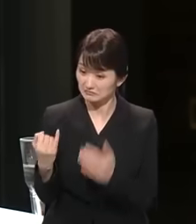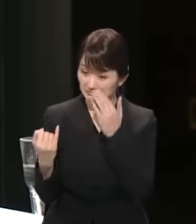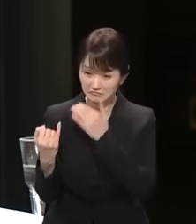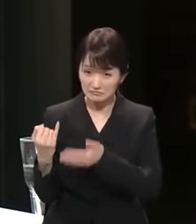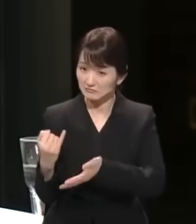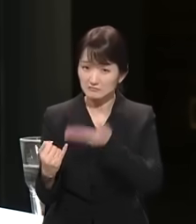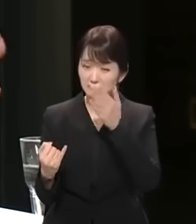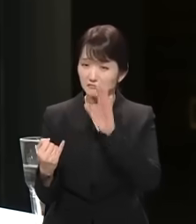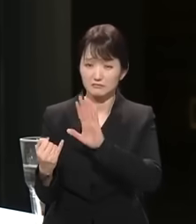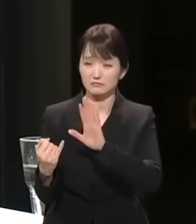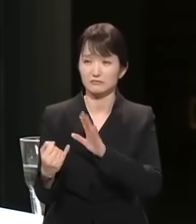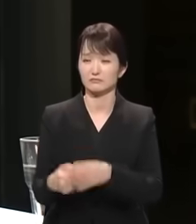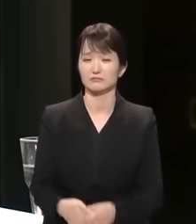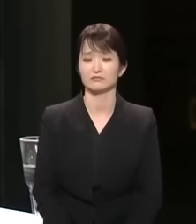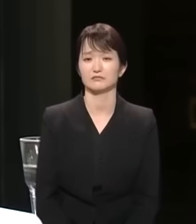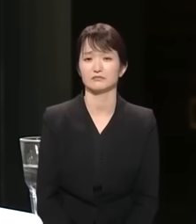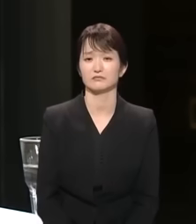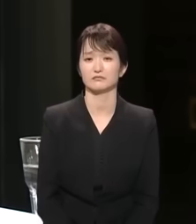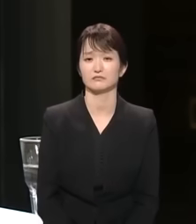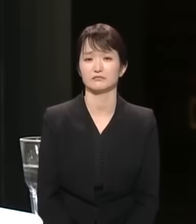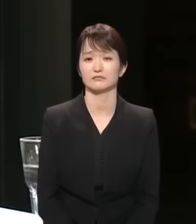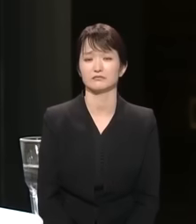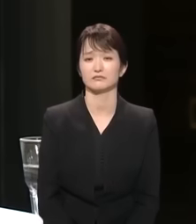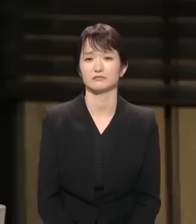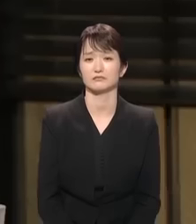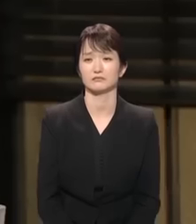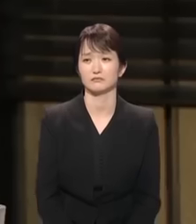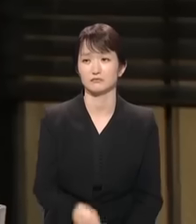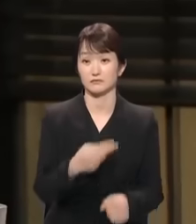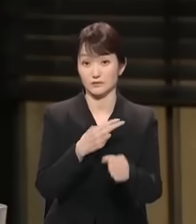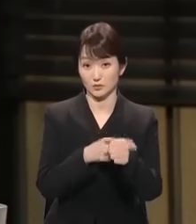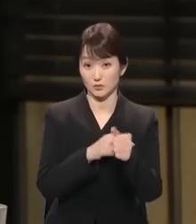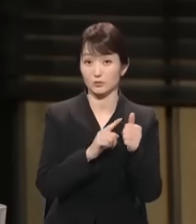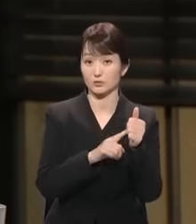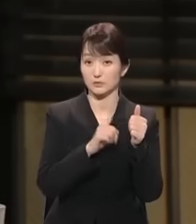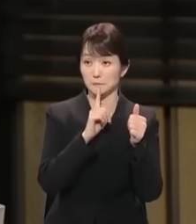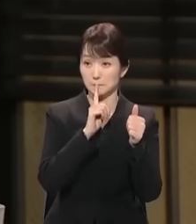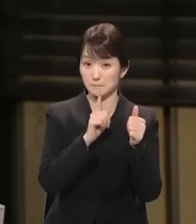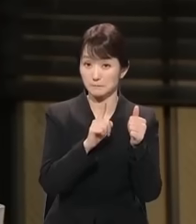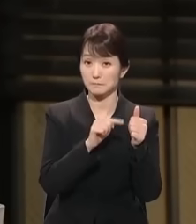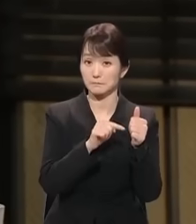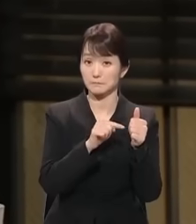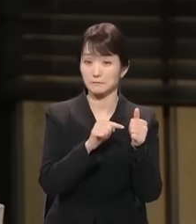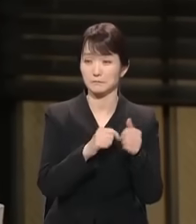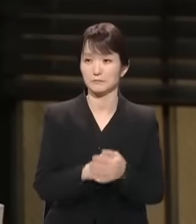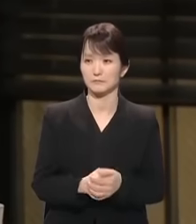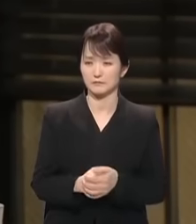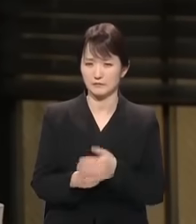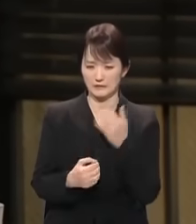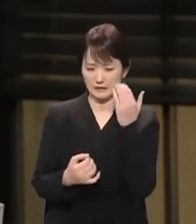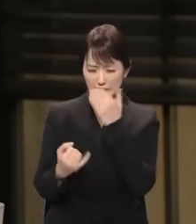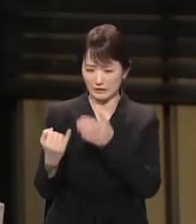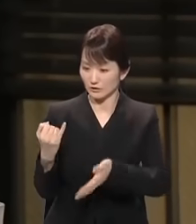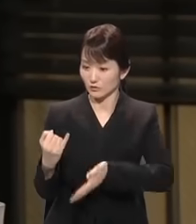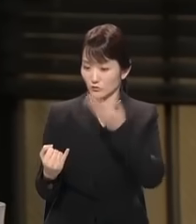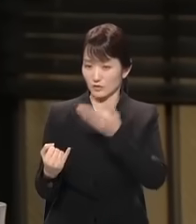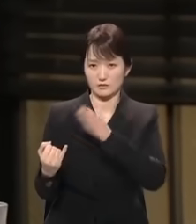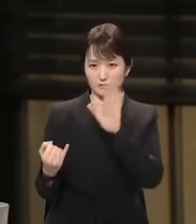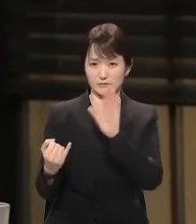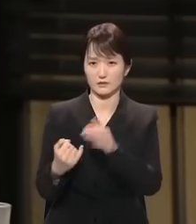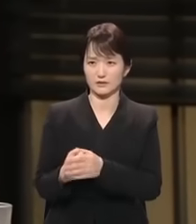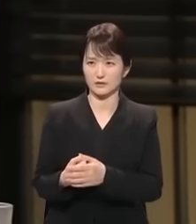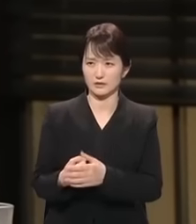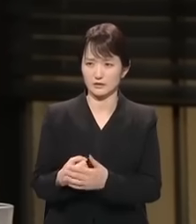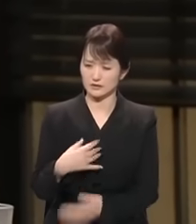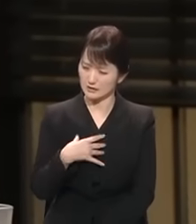합니다 의도적인 접촉은 없었다 그 교수의 주장은 그까 지금 뭐 일단은 성추행이라고 할 상건 아니었다 쉽게 말해서 고의가